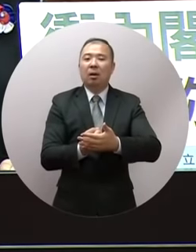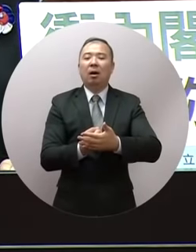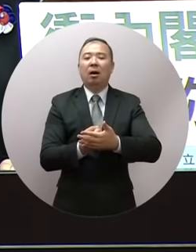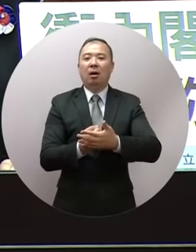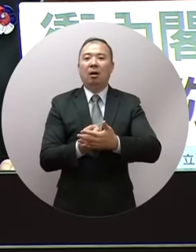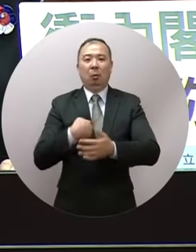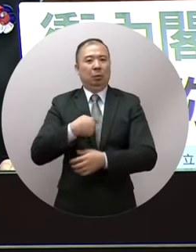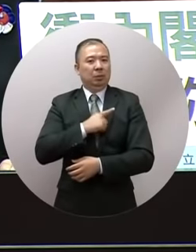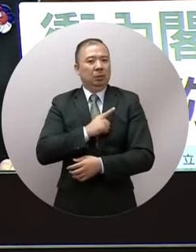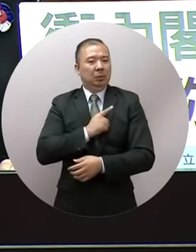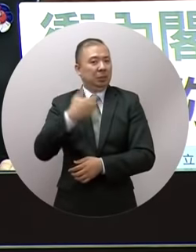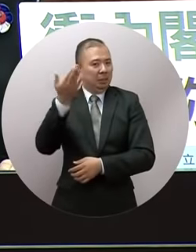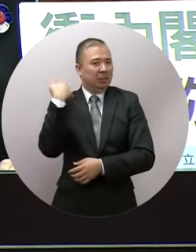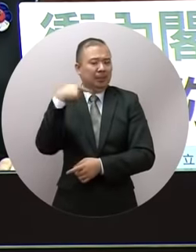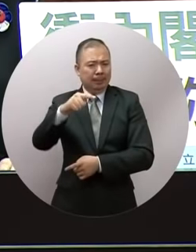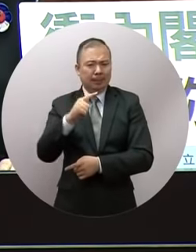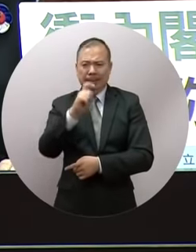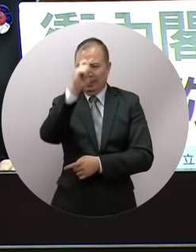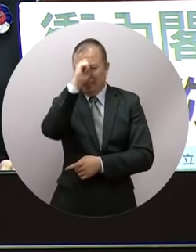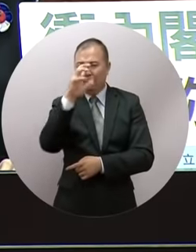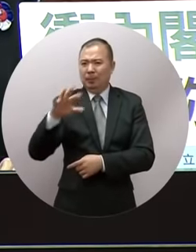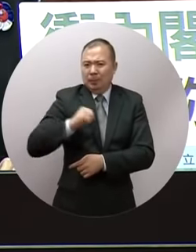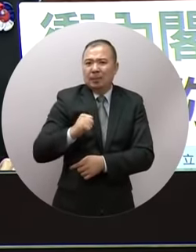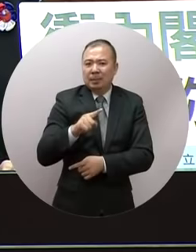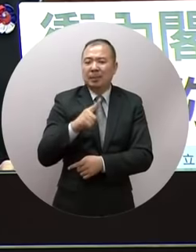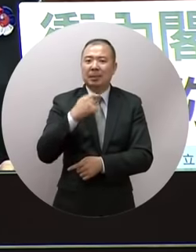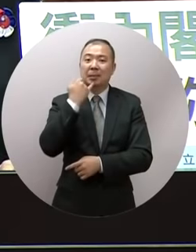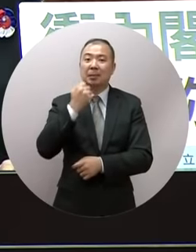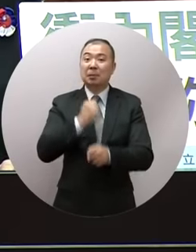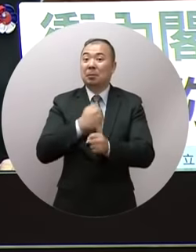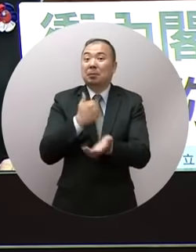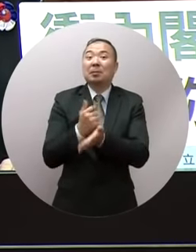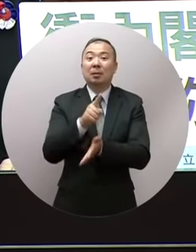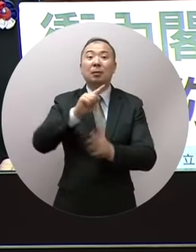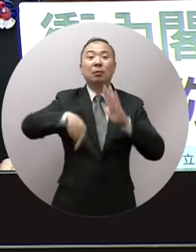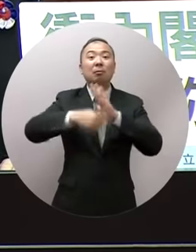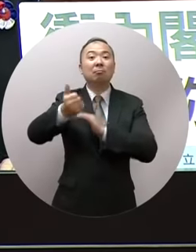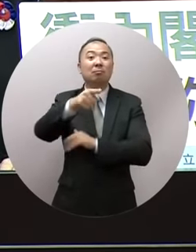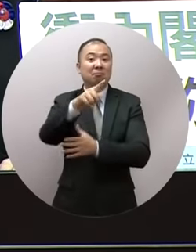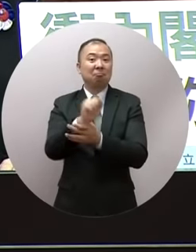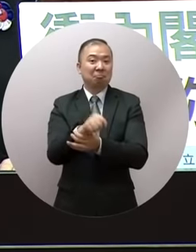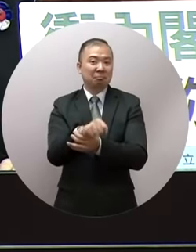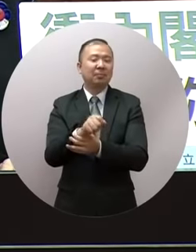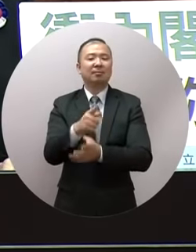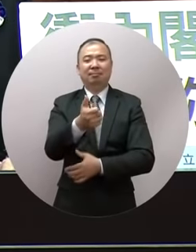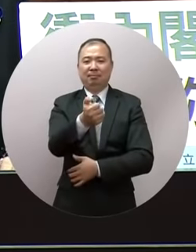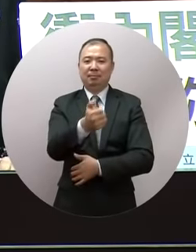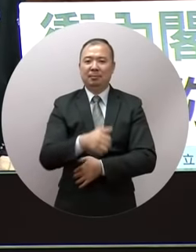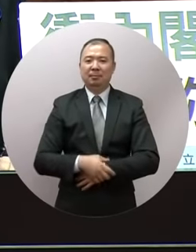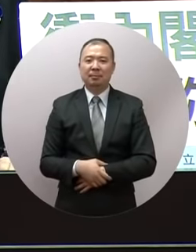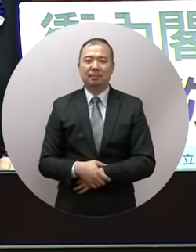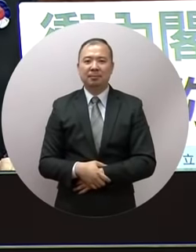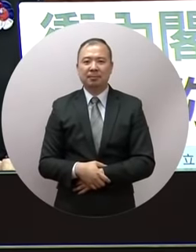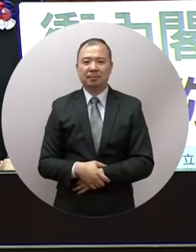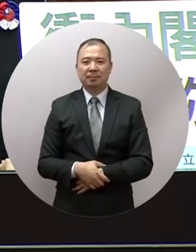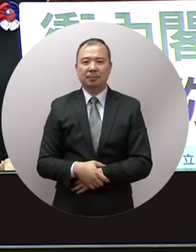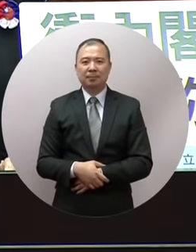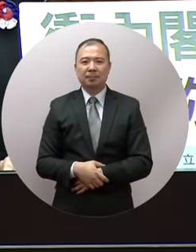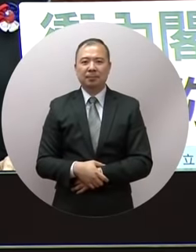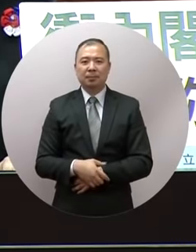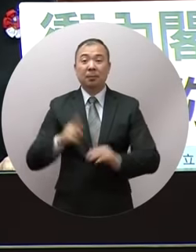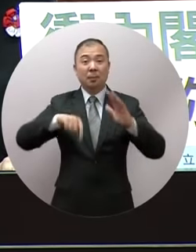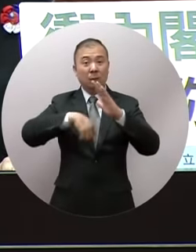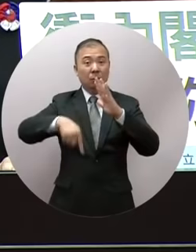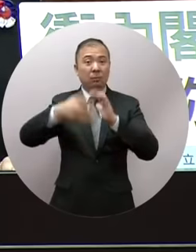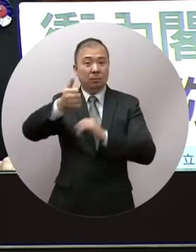我可能当对言哈，应该有懂以外看法啦哈。 有， 有，多谢哈。一